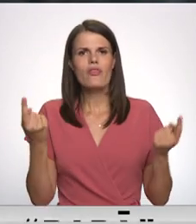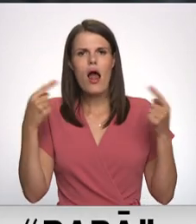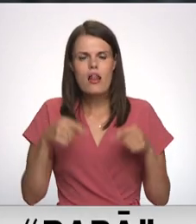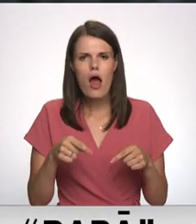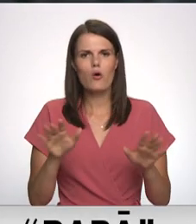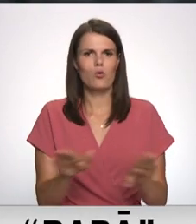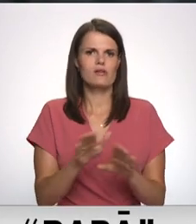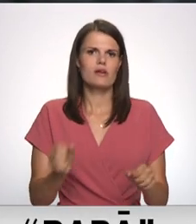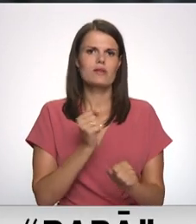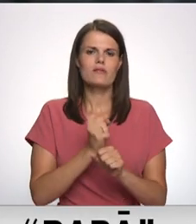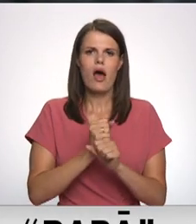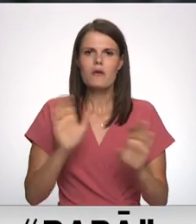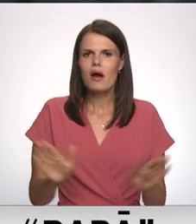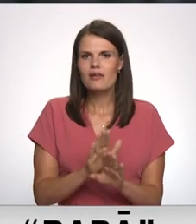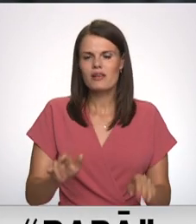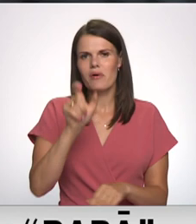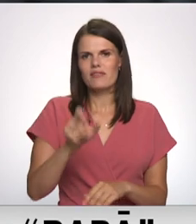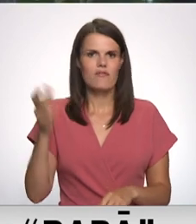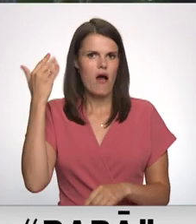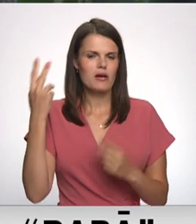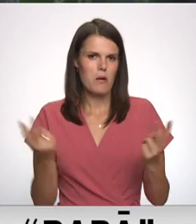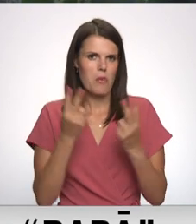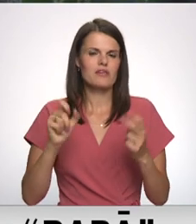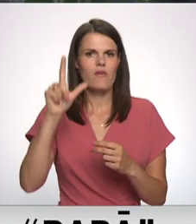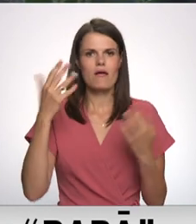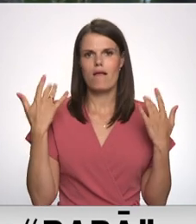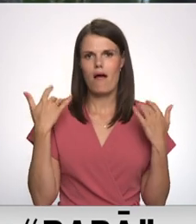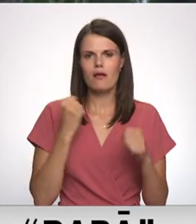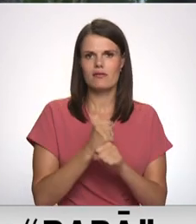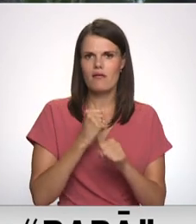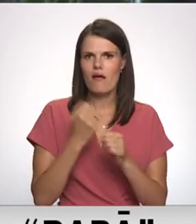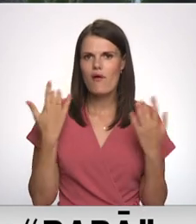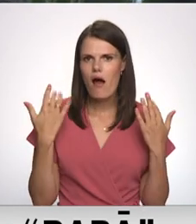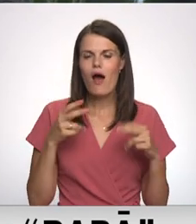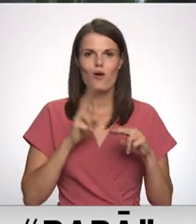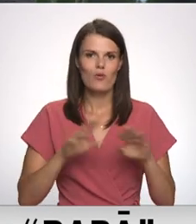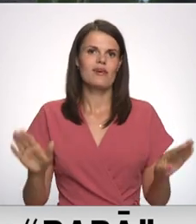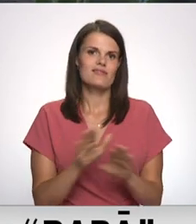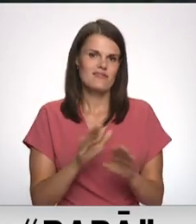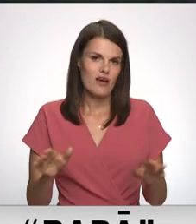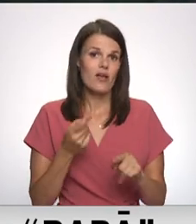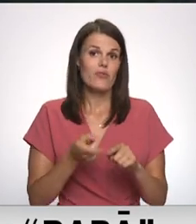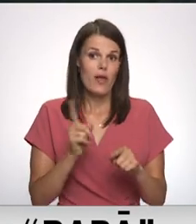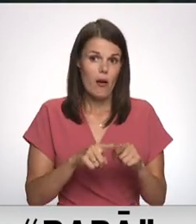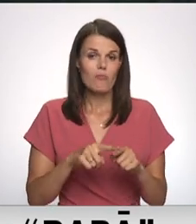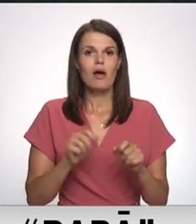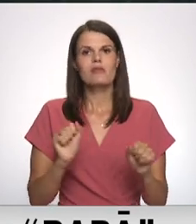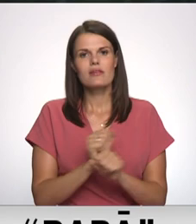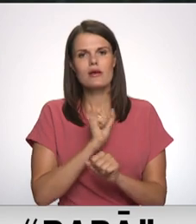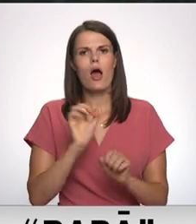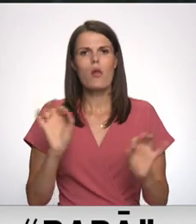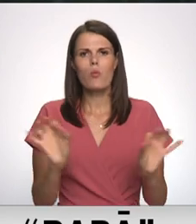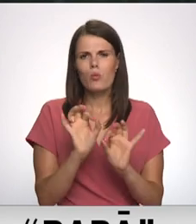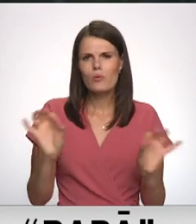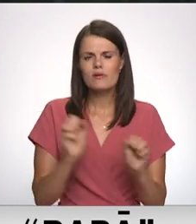dziesmas. Cilvēki agrāk pārsvarā uzturējās ārā, viņi strādāja ārā un arī dziedāja. Tāpēc gan melodiskā uzbūve,